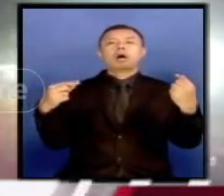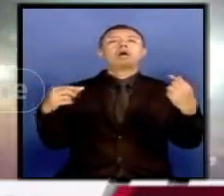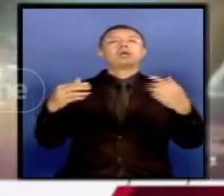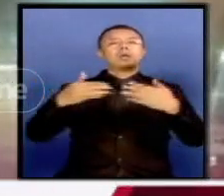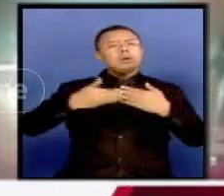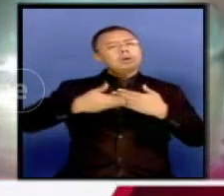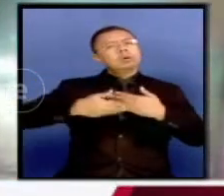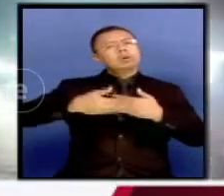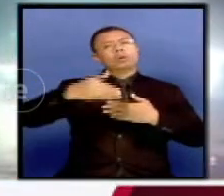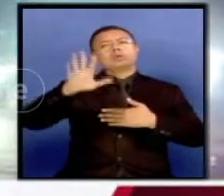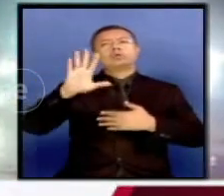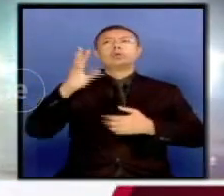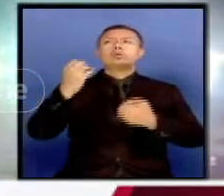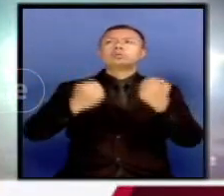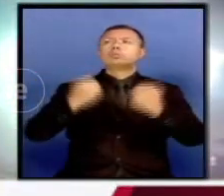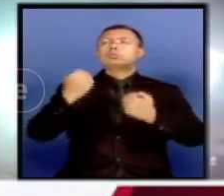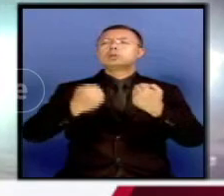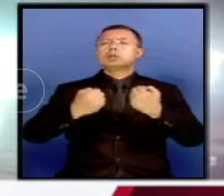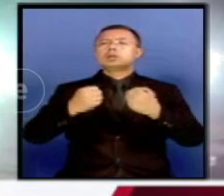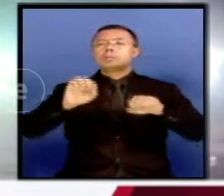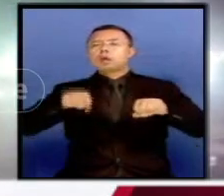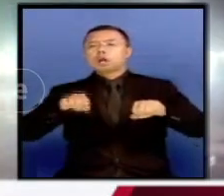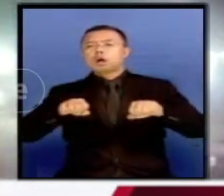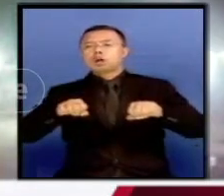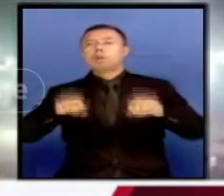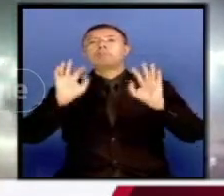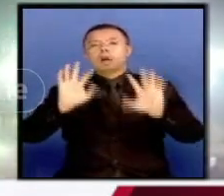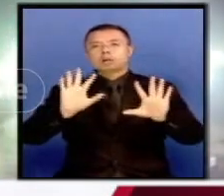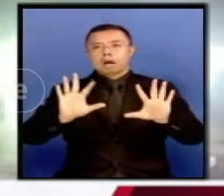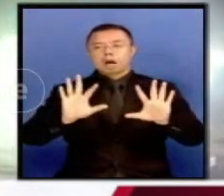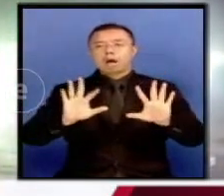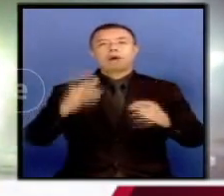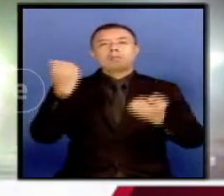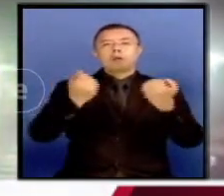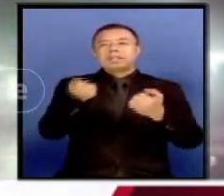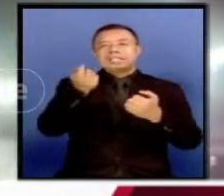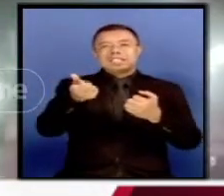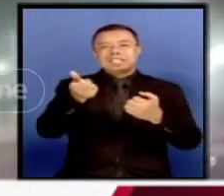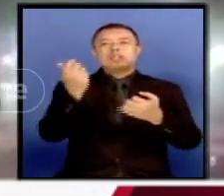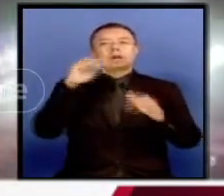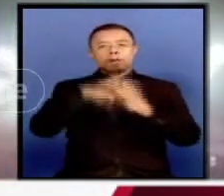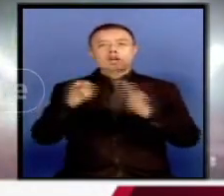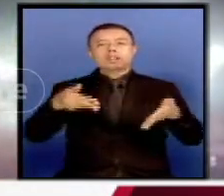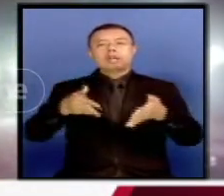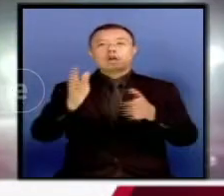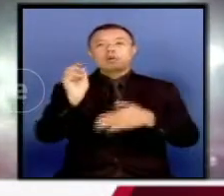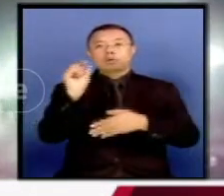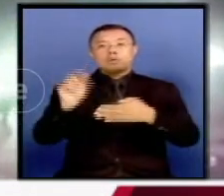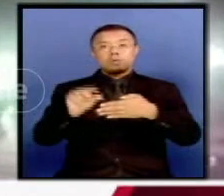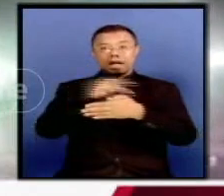berlangsung. Kendaraan yang didominasi oleh kendaraan roda tua terus melintas di jalur Pantura.